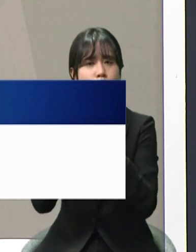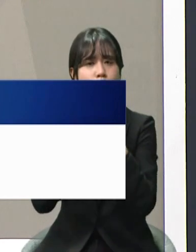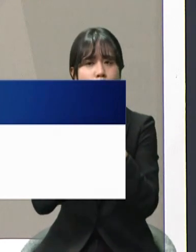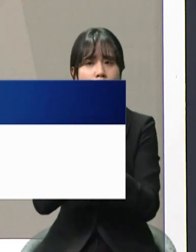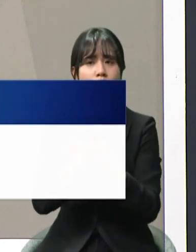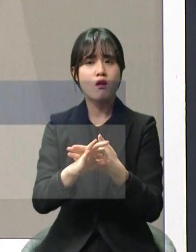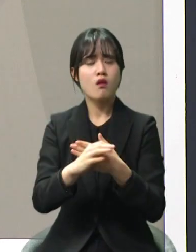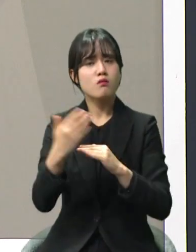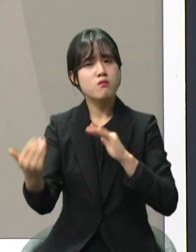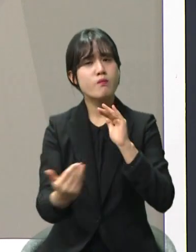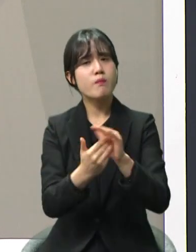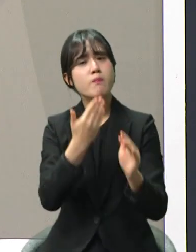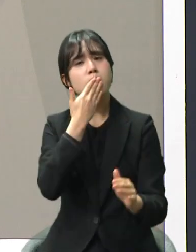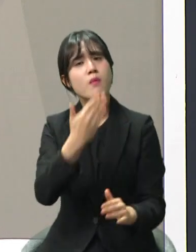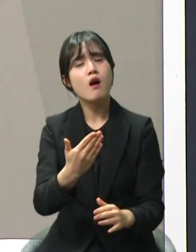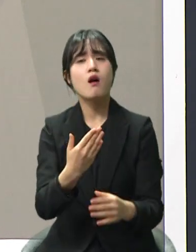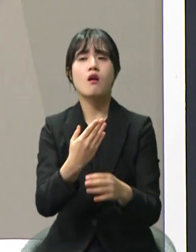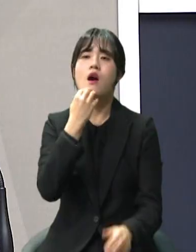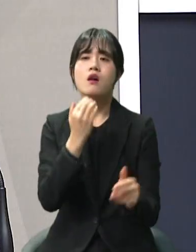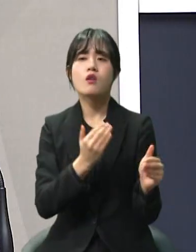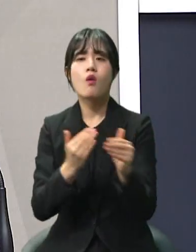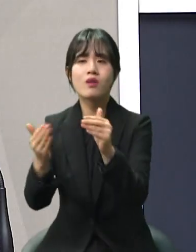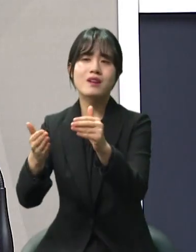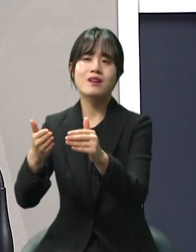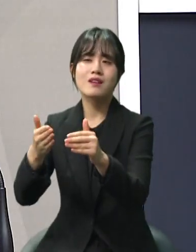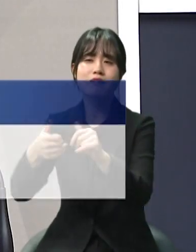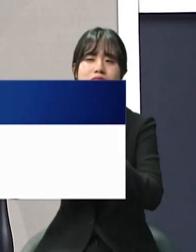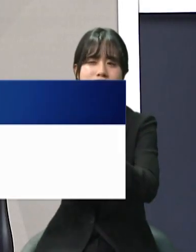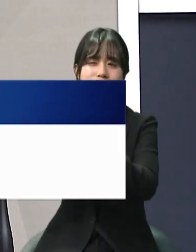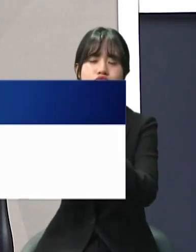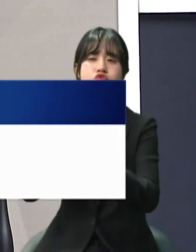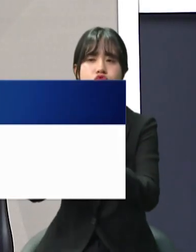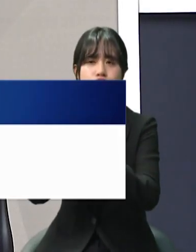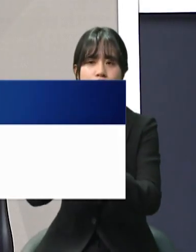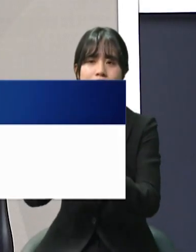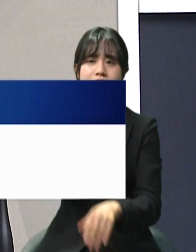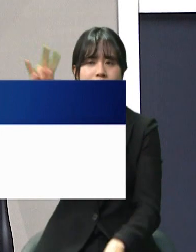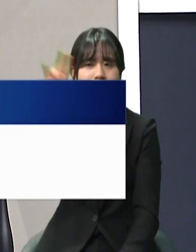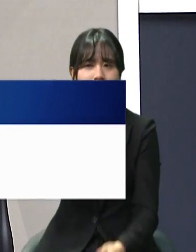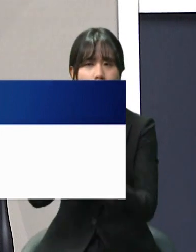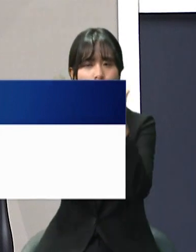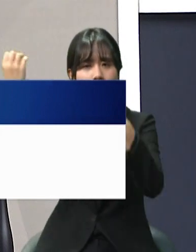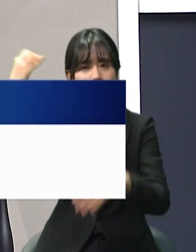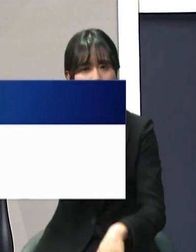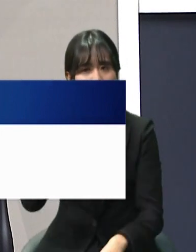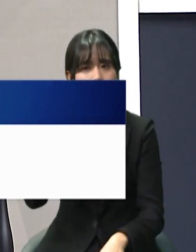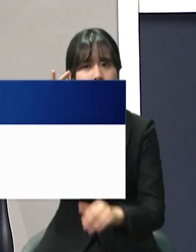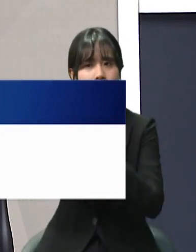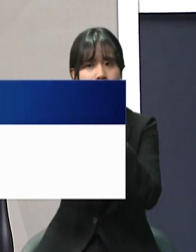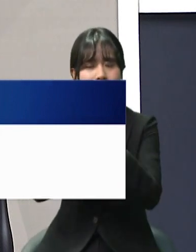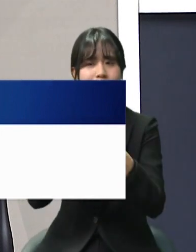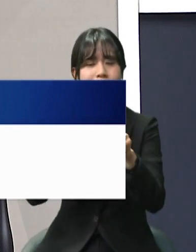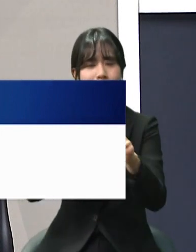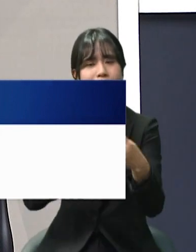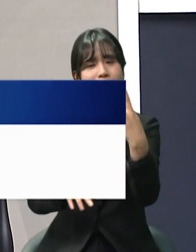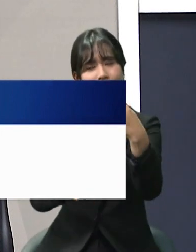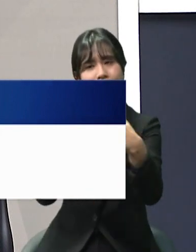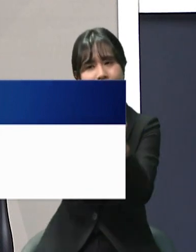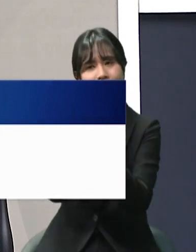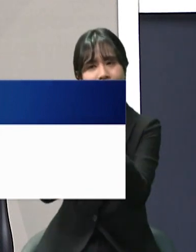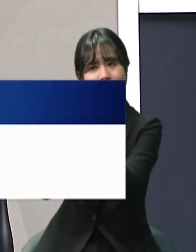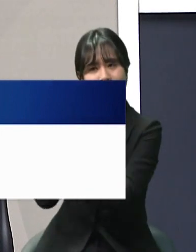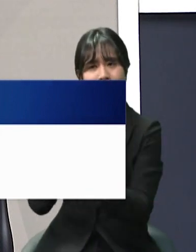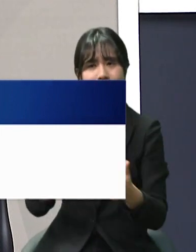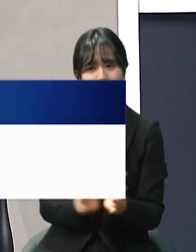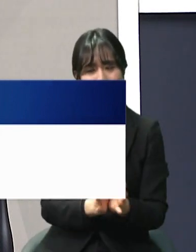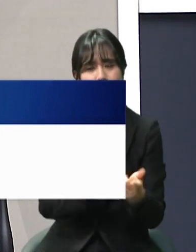언제쯤 가능하실지 물어보고 싶습니다. 시흥시, 광명시, 또 경기도라는 광역, 이세 개의 단체와